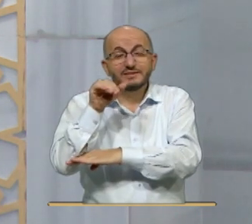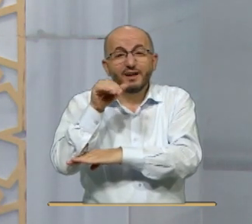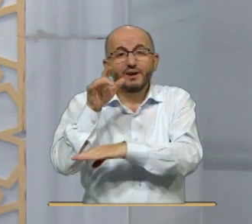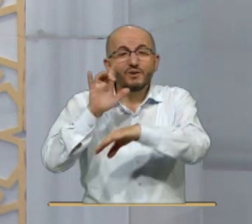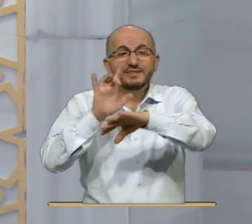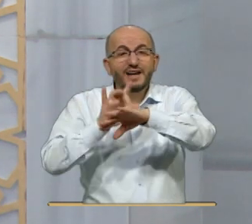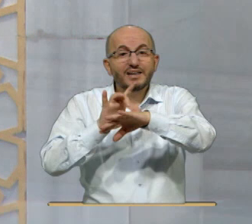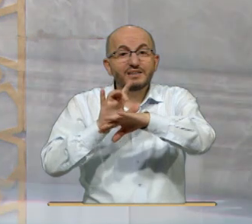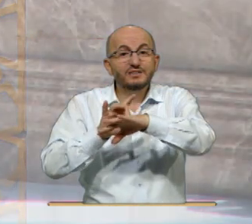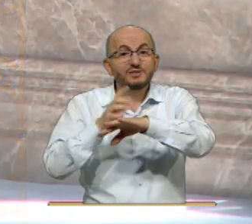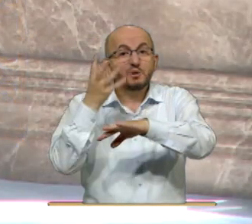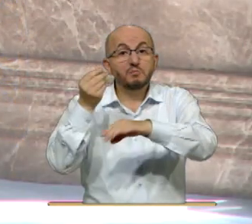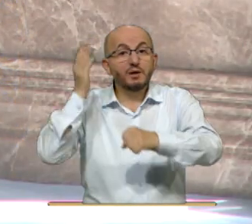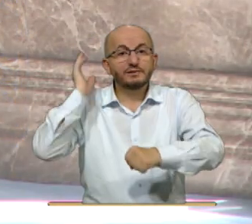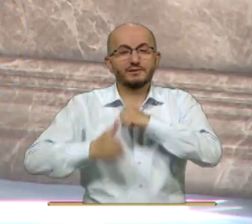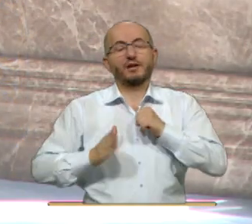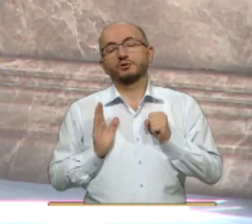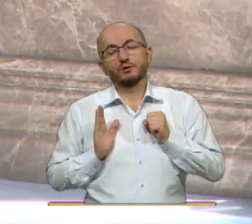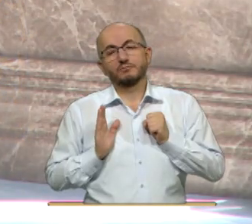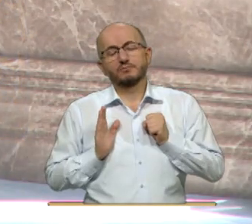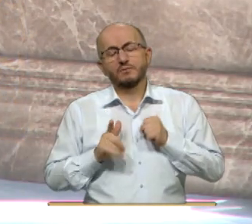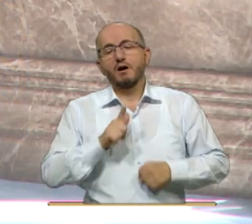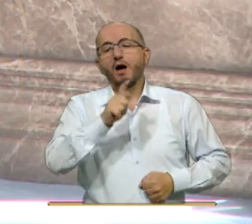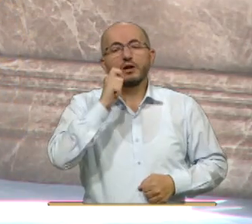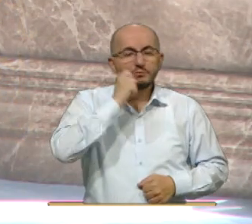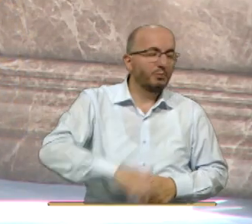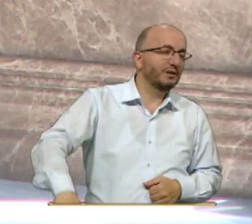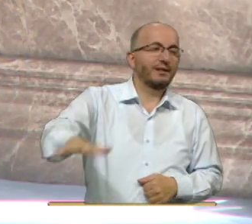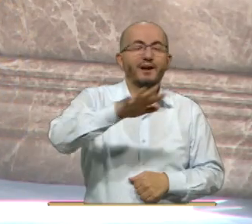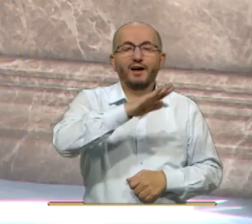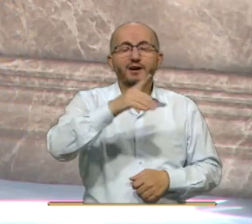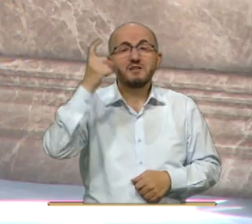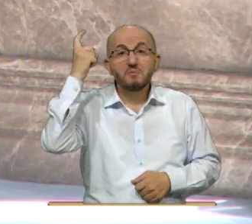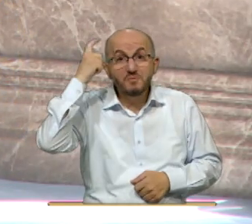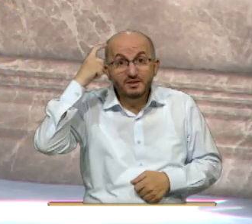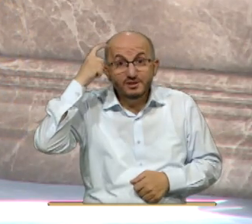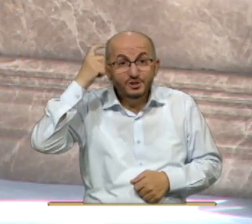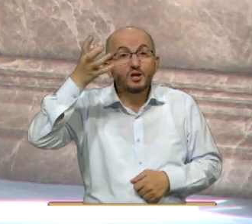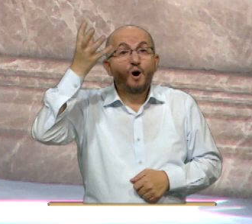taklitçi olmayı yasaklıyor. Diyor ki, ey müminler, bilinçli olun.